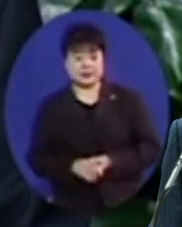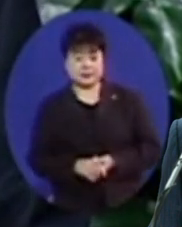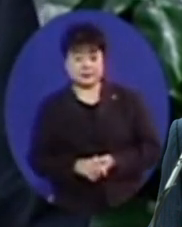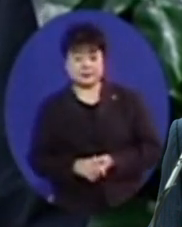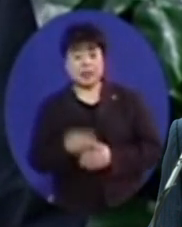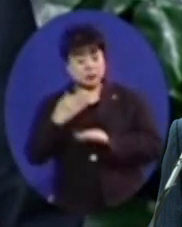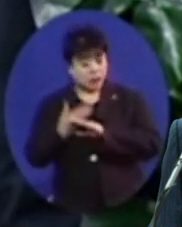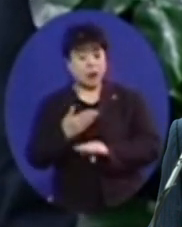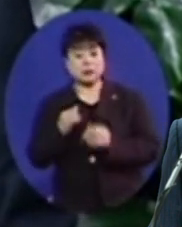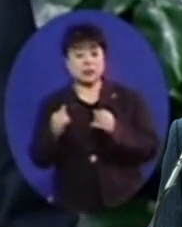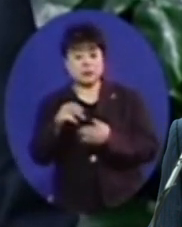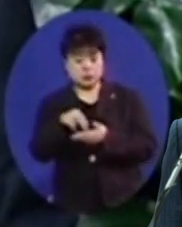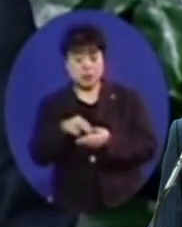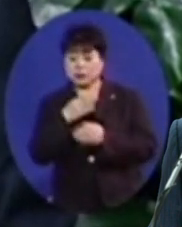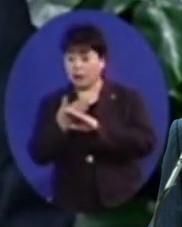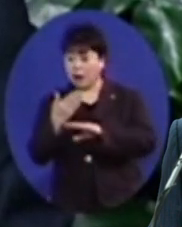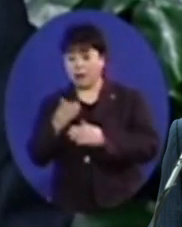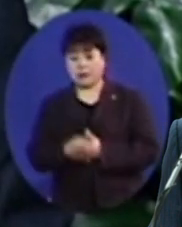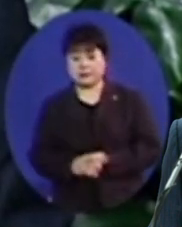달라지는 것입니다.